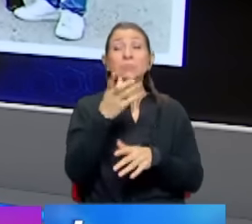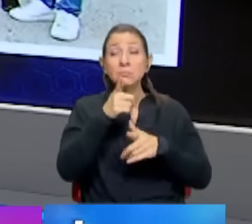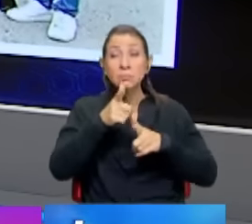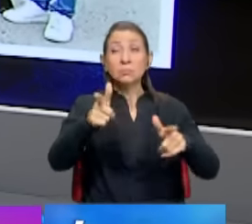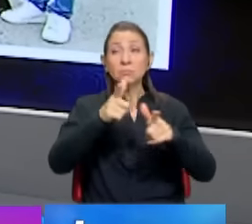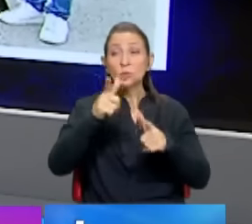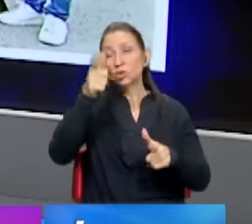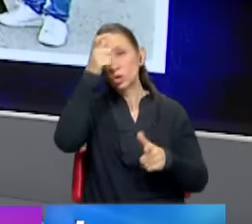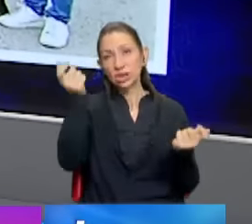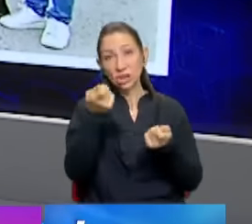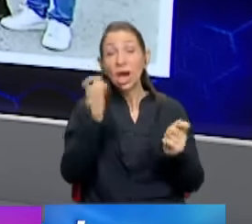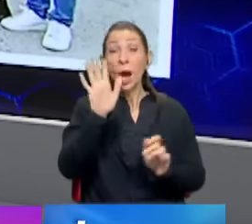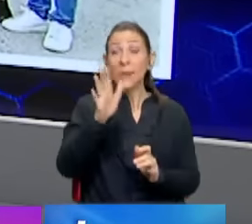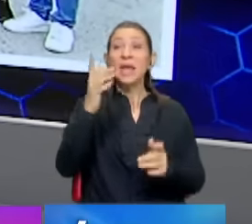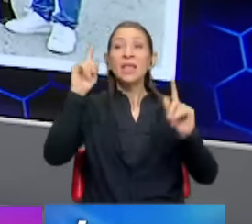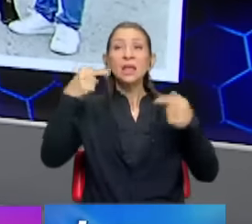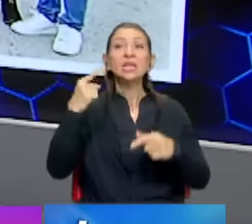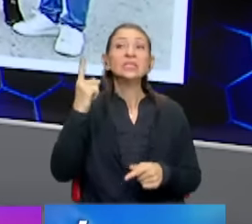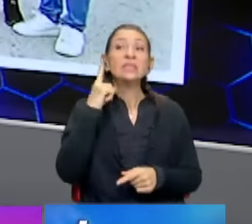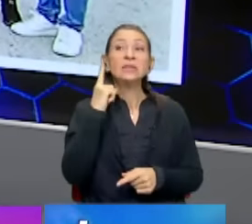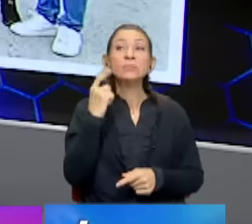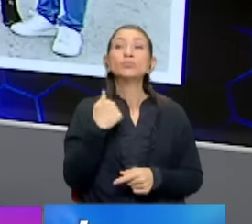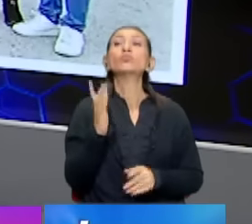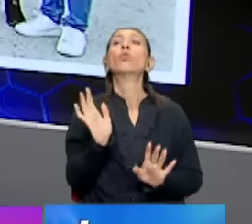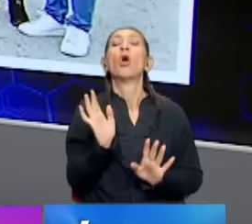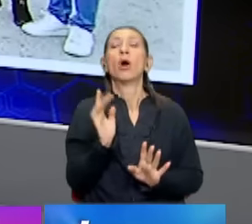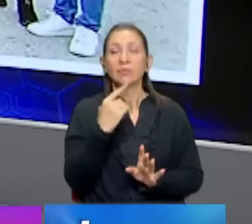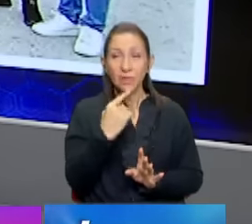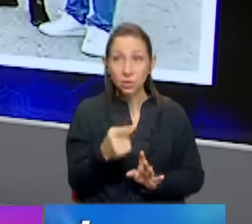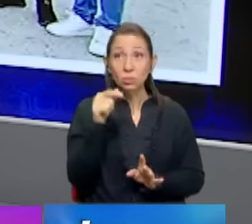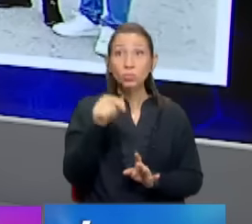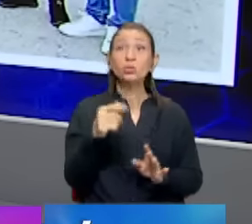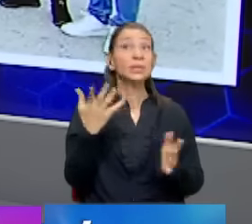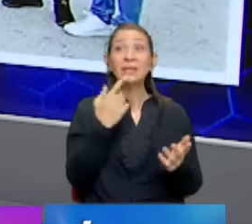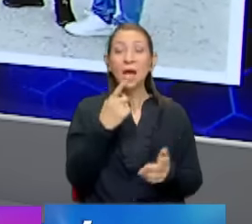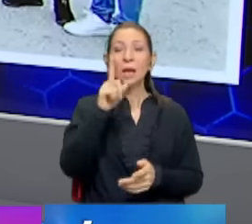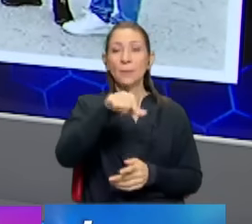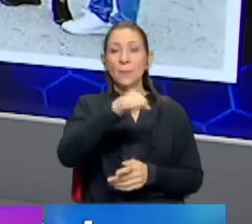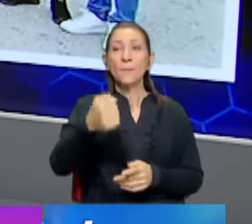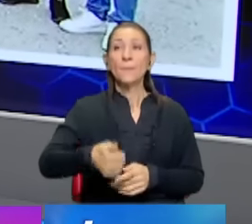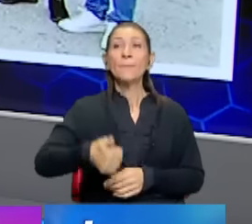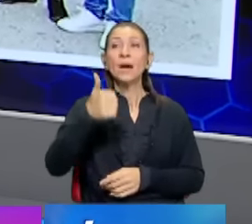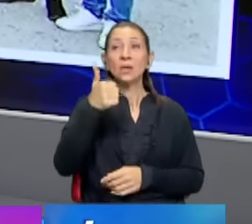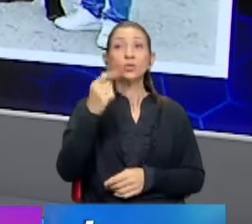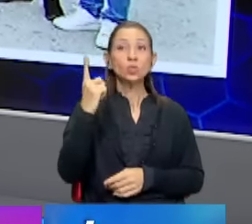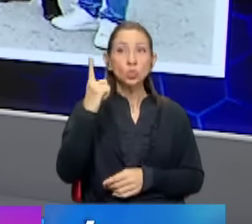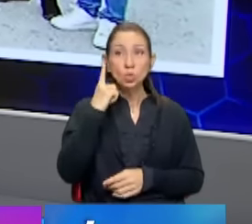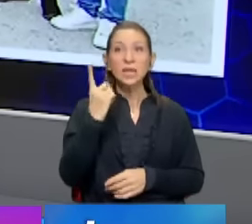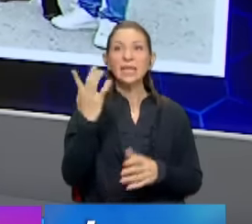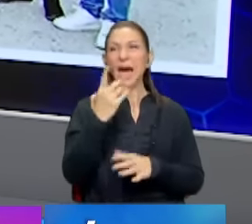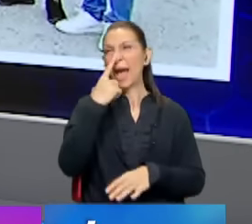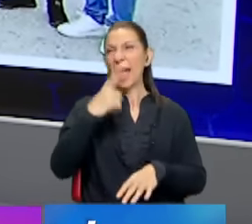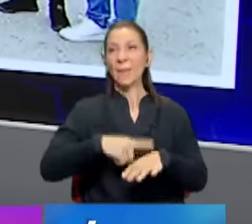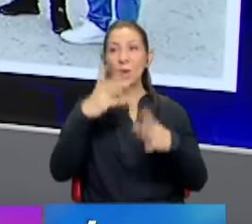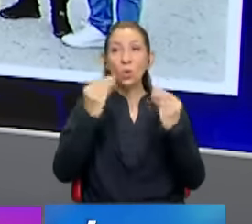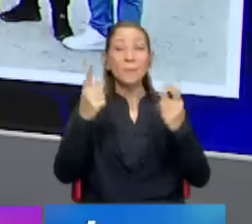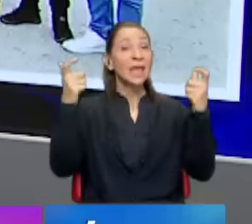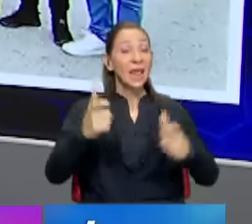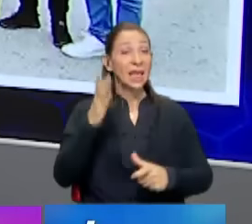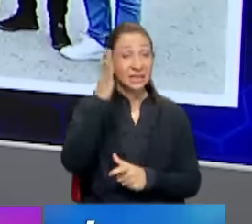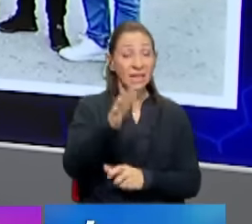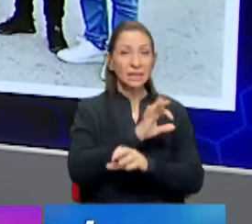yükseltmişti Türk İş. Ancak yetkililer sesimizi duymadı dedi. Bu kez Hazine ve Maliye Bakanı'nın duyacağından daha emin oldukları bir